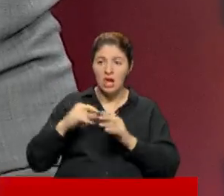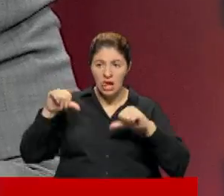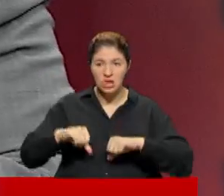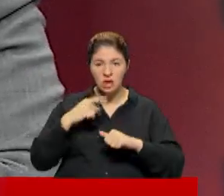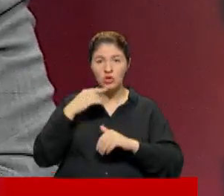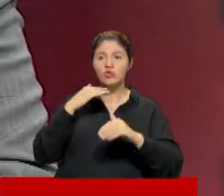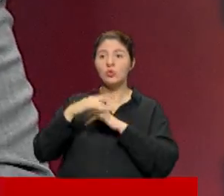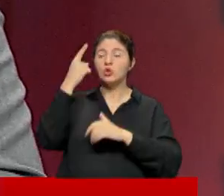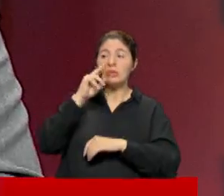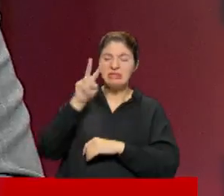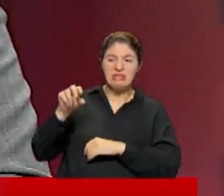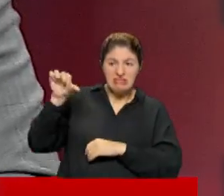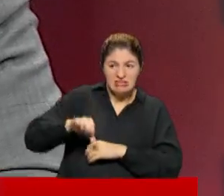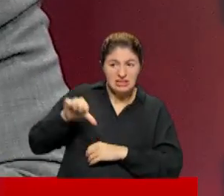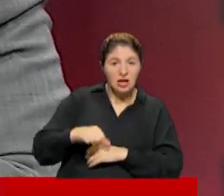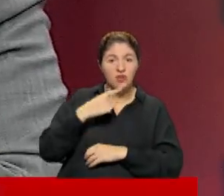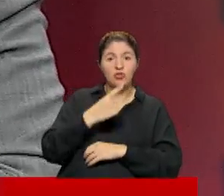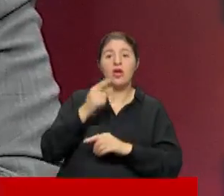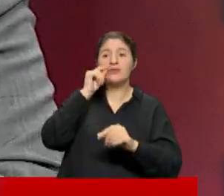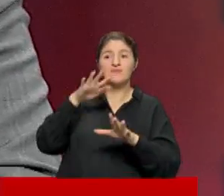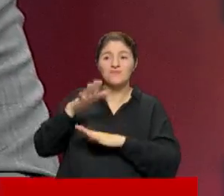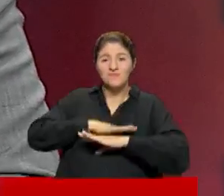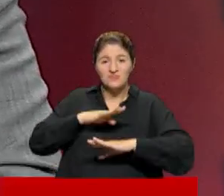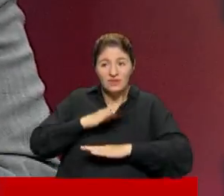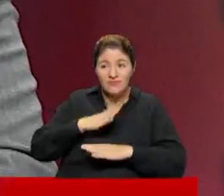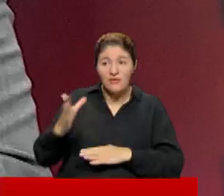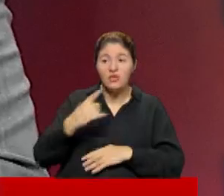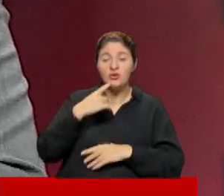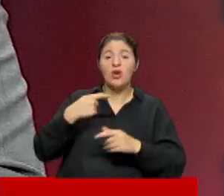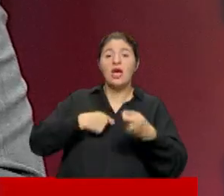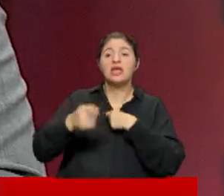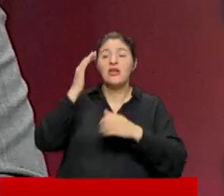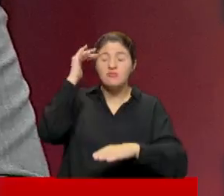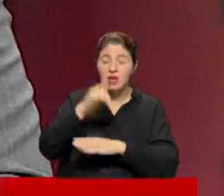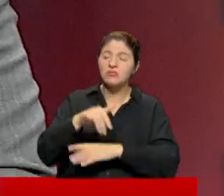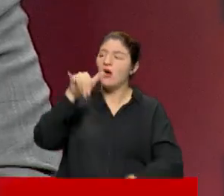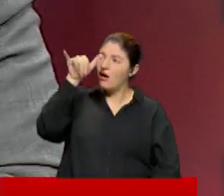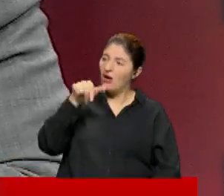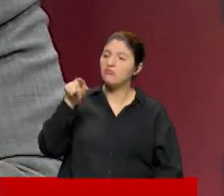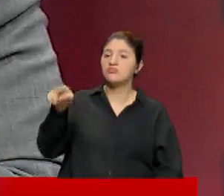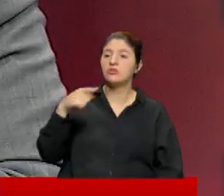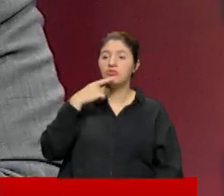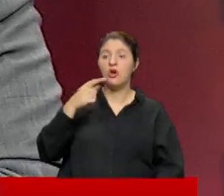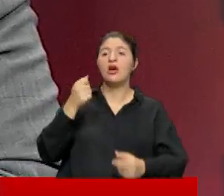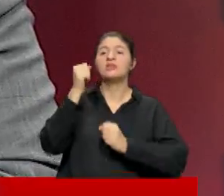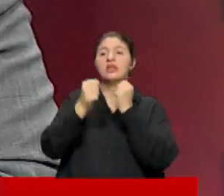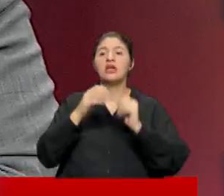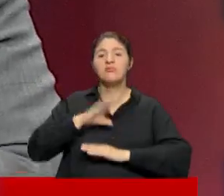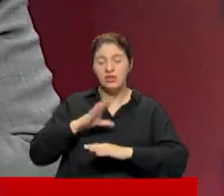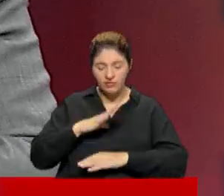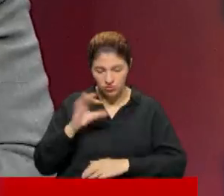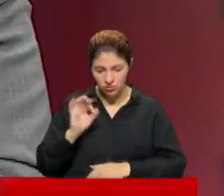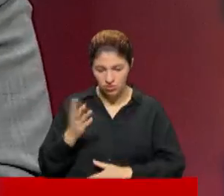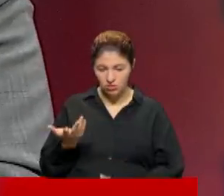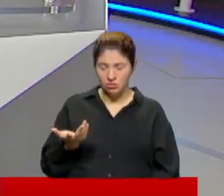diyorlar halkın yüzüne bakamıyoruz diyorlar insanlar dertli diyorlar esnaf battı haklı ınız diyorlar sanayici dertli